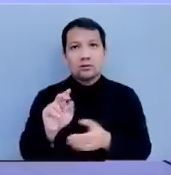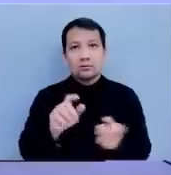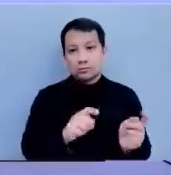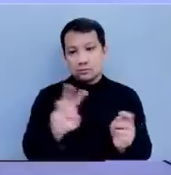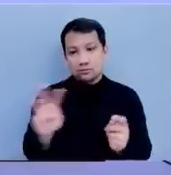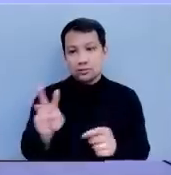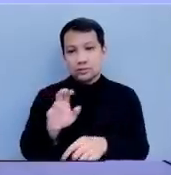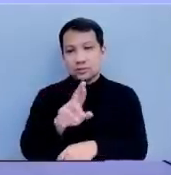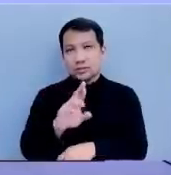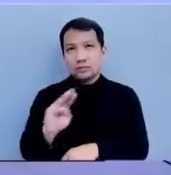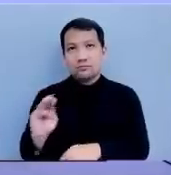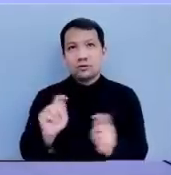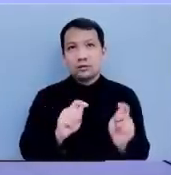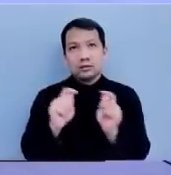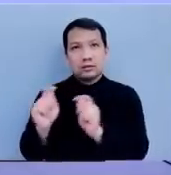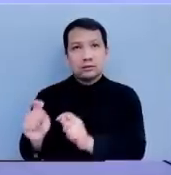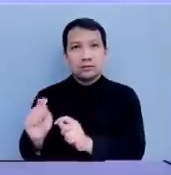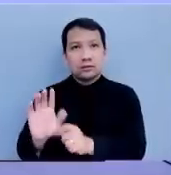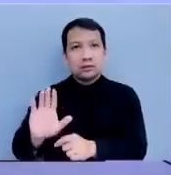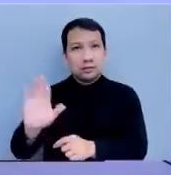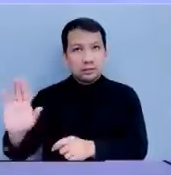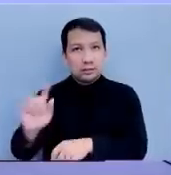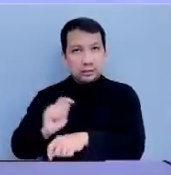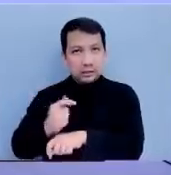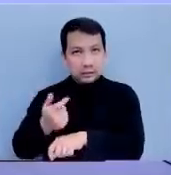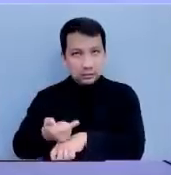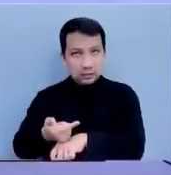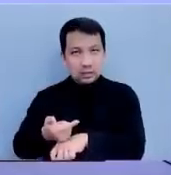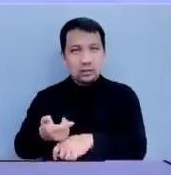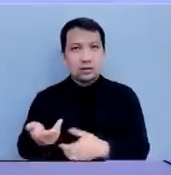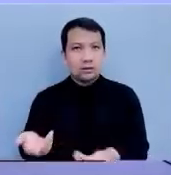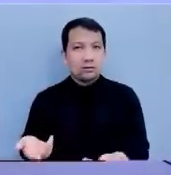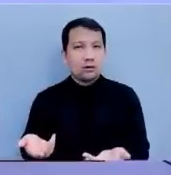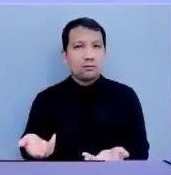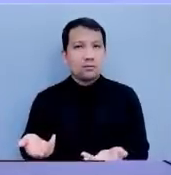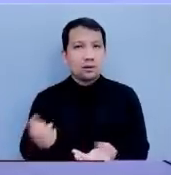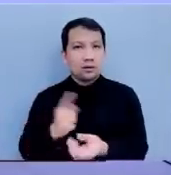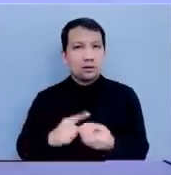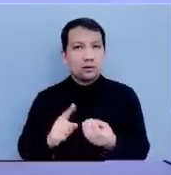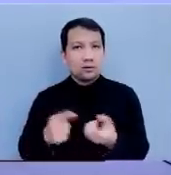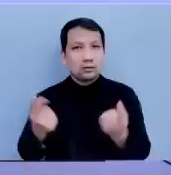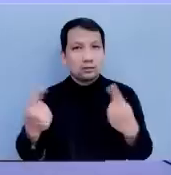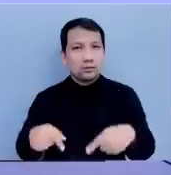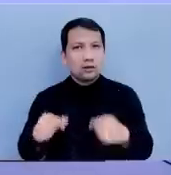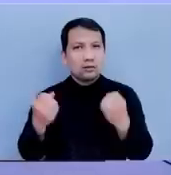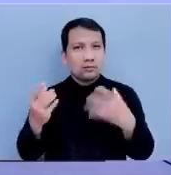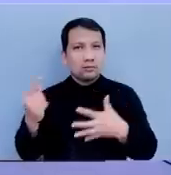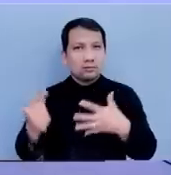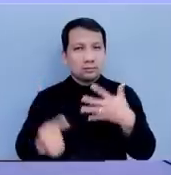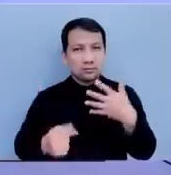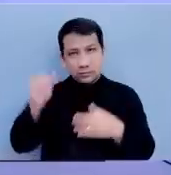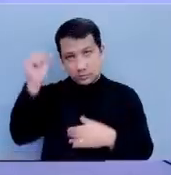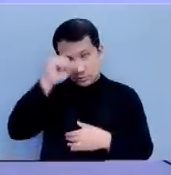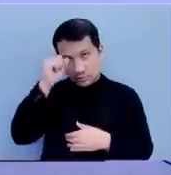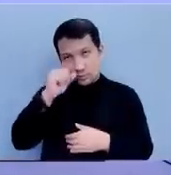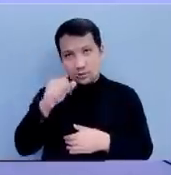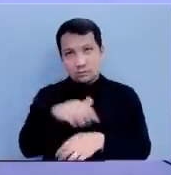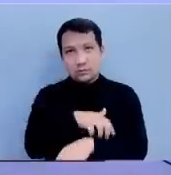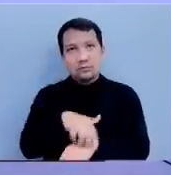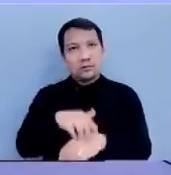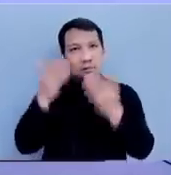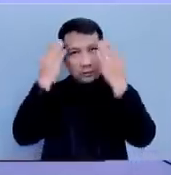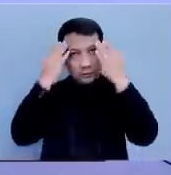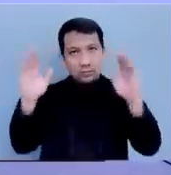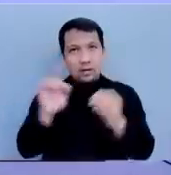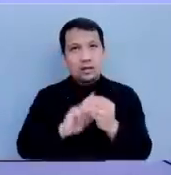Rembo na ngayon naman ay mapupunta sa Taguig City. Kung ano mangyayari sa libu-libong scholar na Makati, hindi po po yan malinaw.